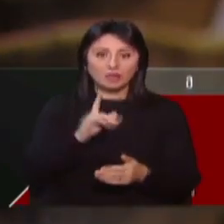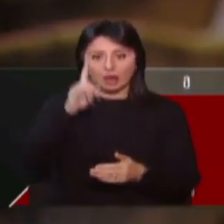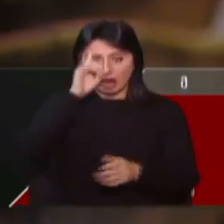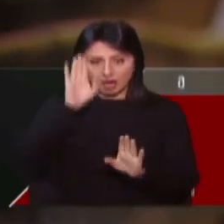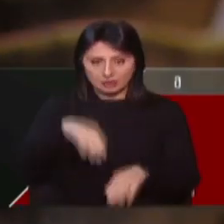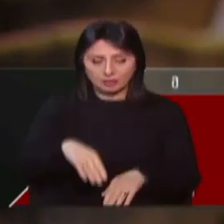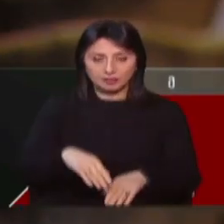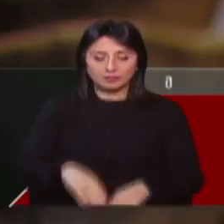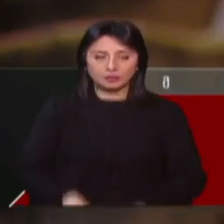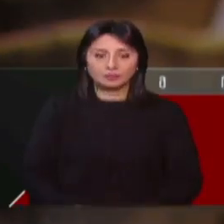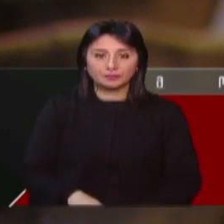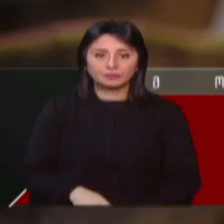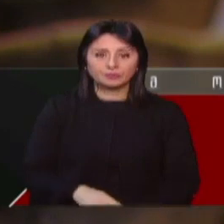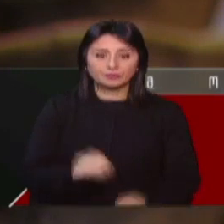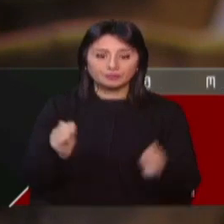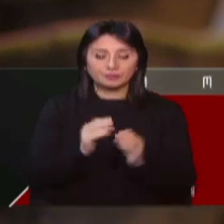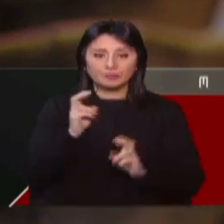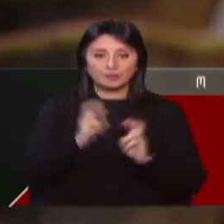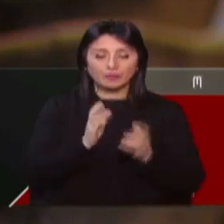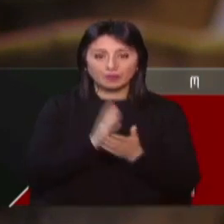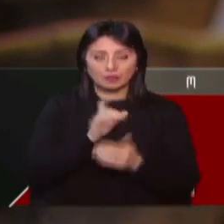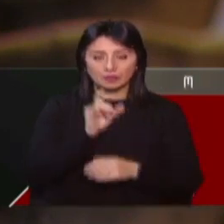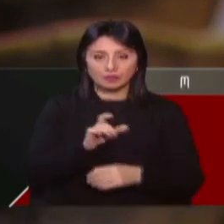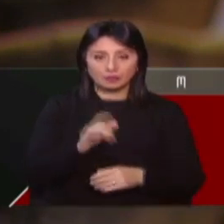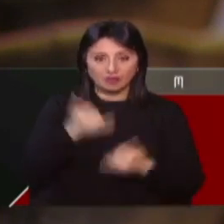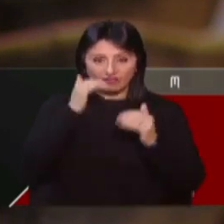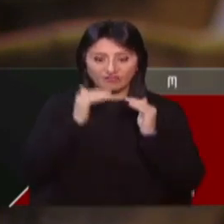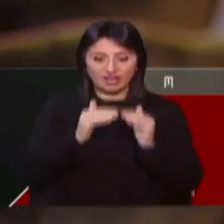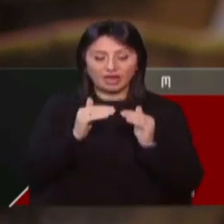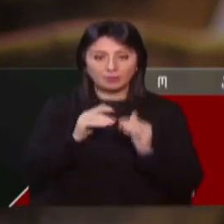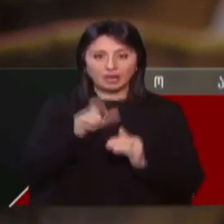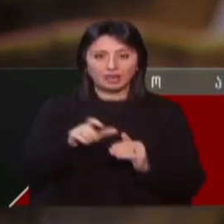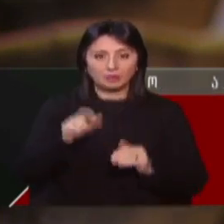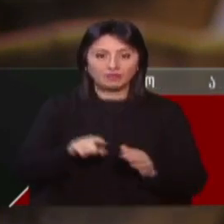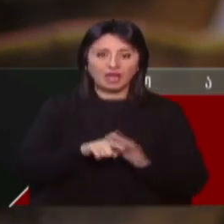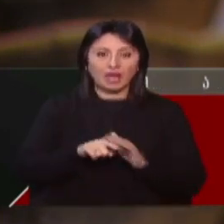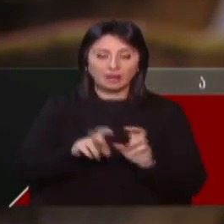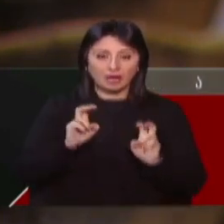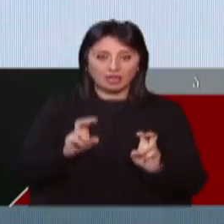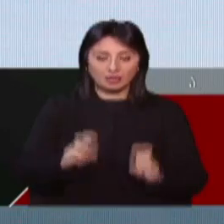მამაკაცებიც, მცირე ბიზნესის მქონე ადამიანები, ფერმერები, ემიგრანტები.